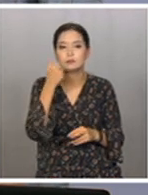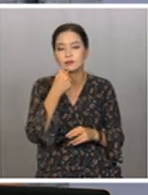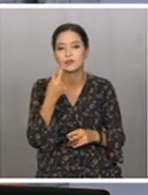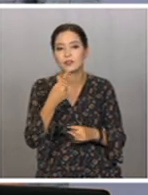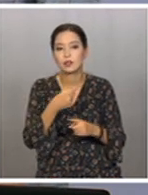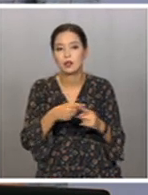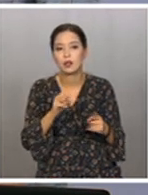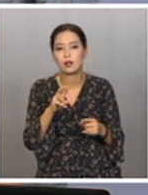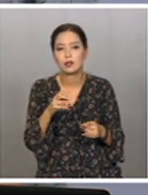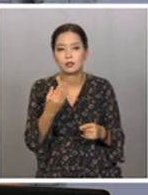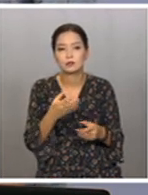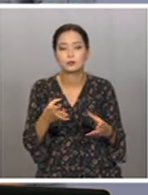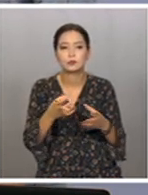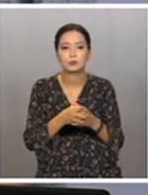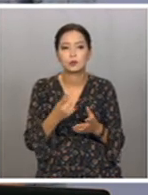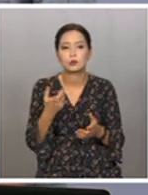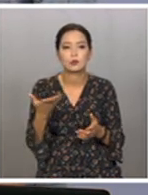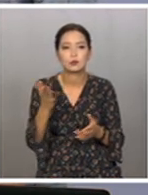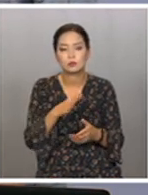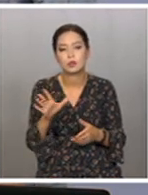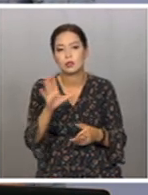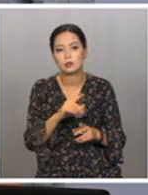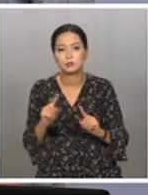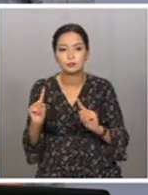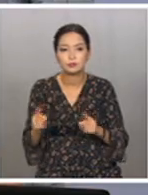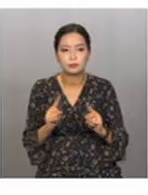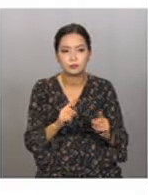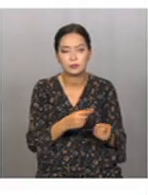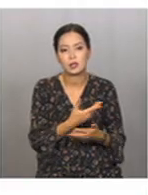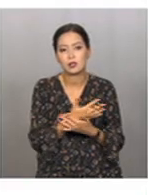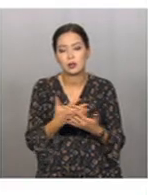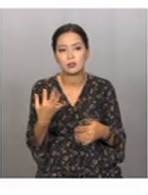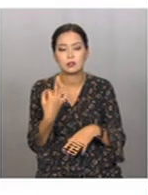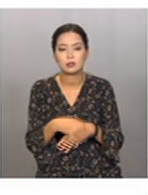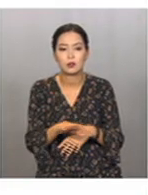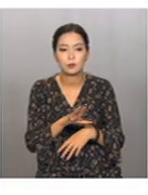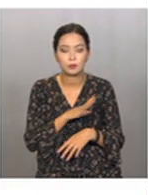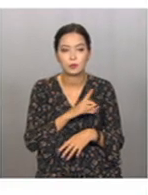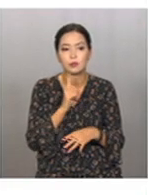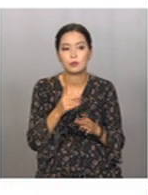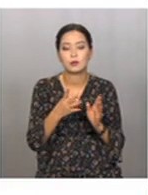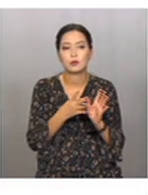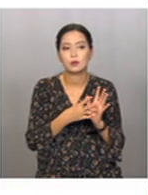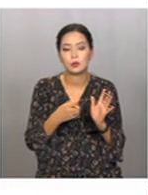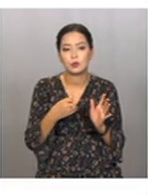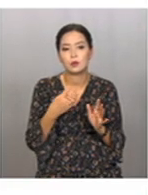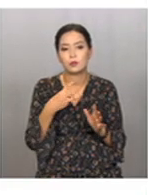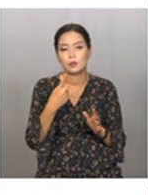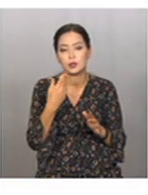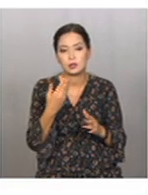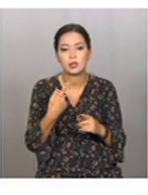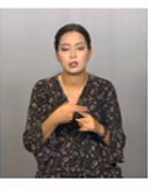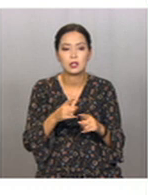қайраткерлері түгелге жуық тұтқындалып, қуғын сүргінге ұшырады. 1937-38 жылғы жаппай